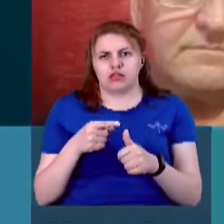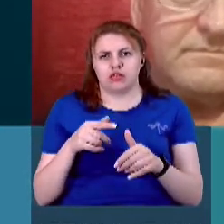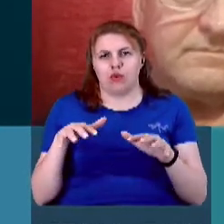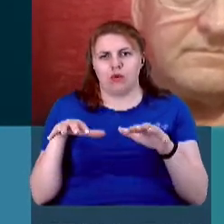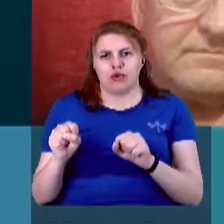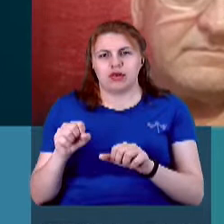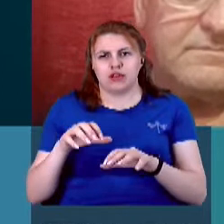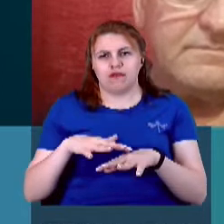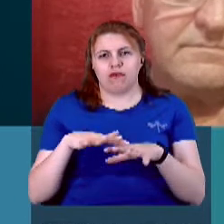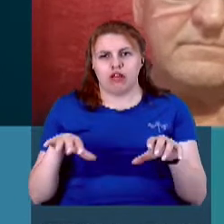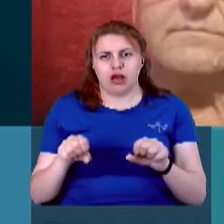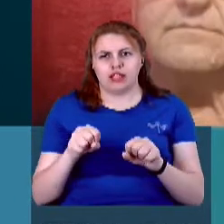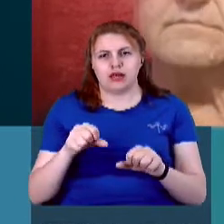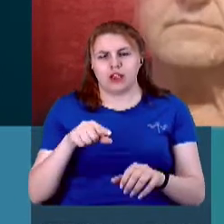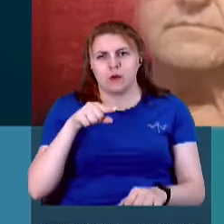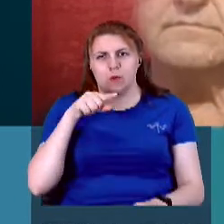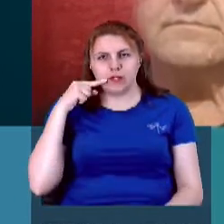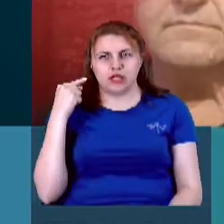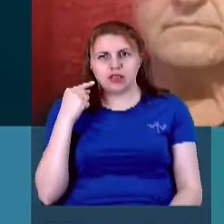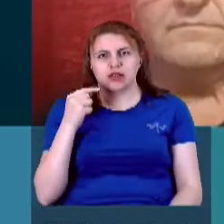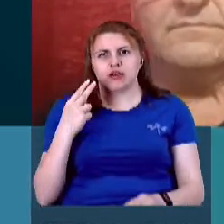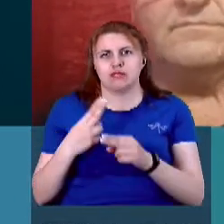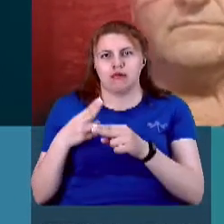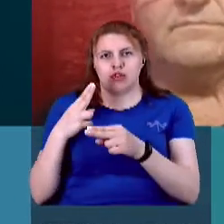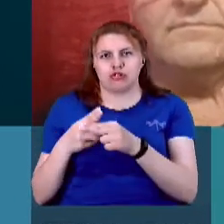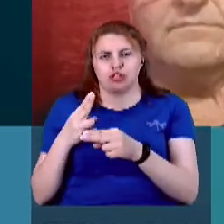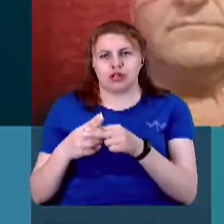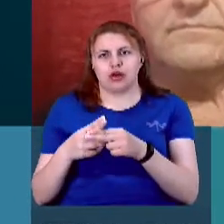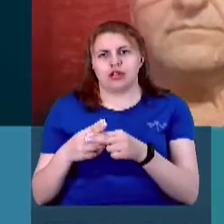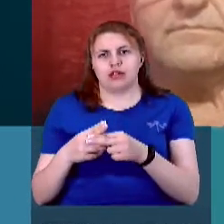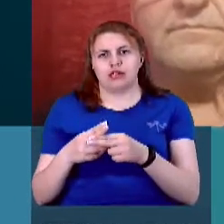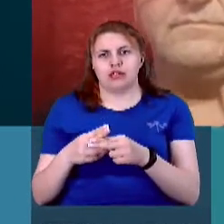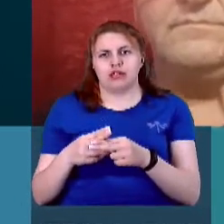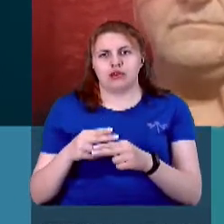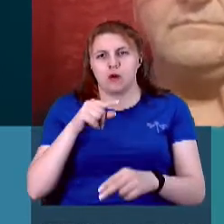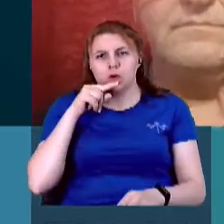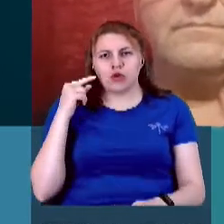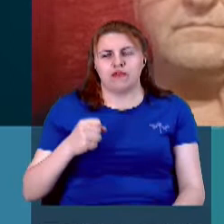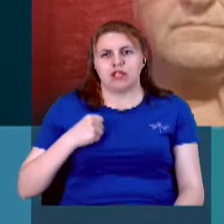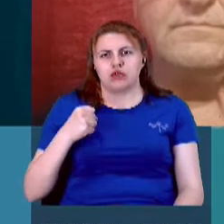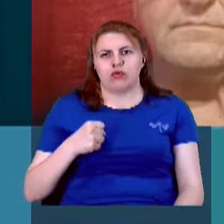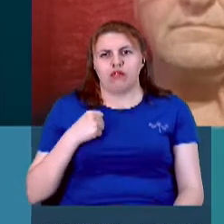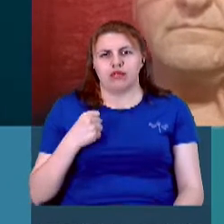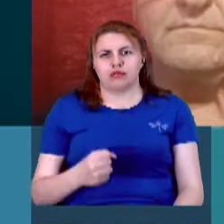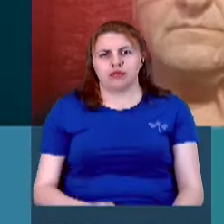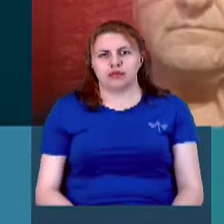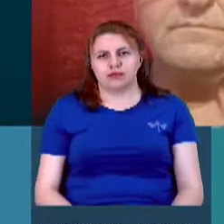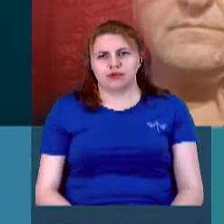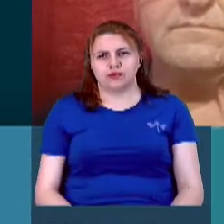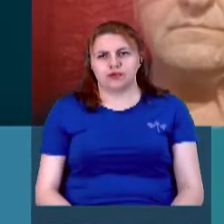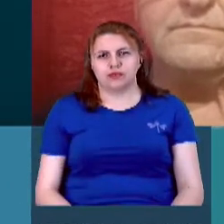окупаційній владі російській, тобто заважає російським військовим